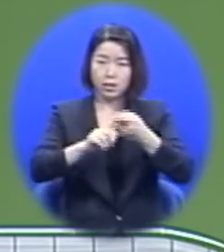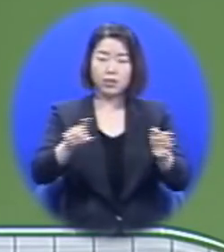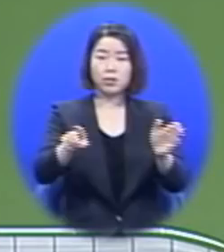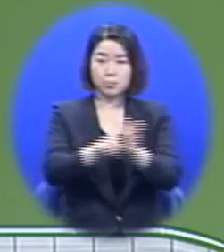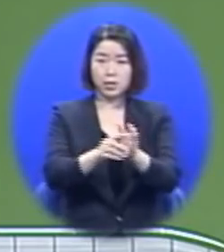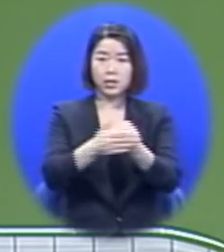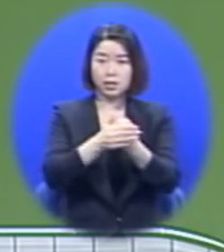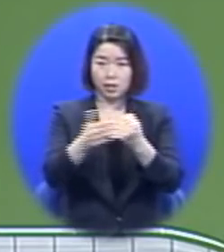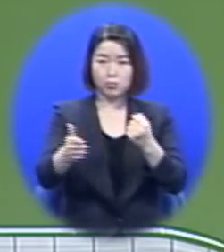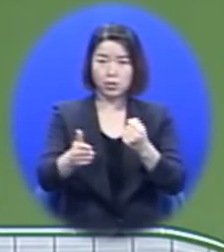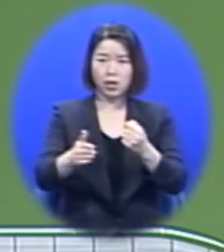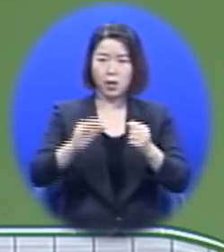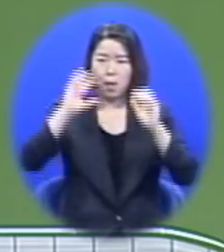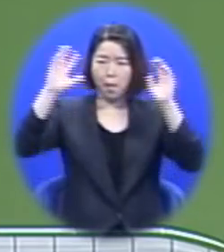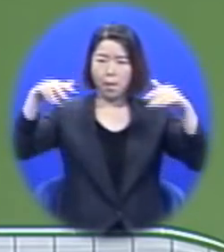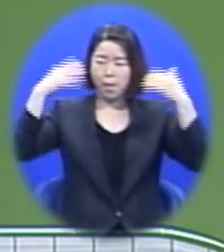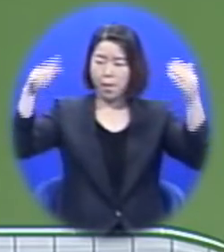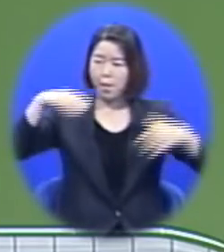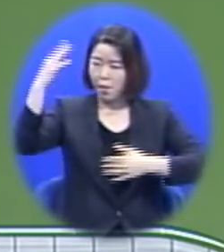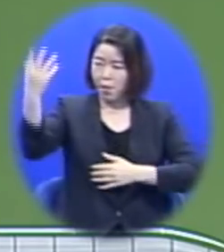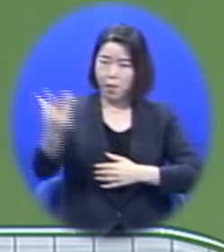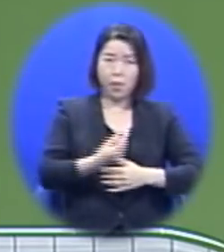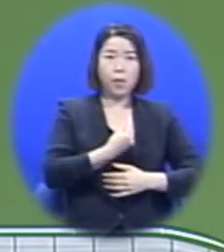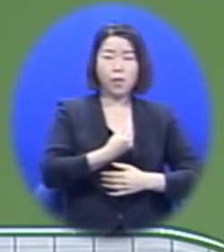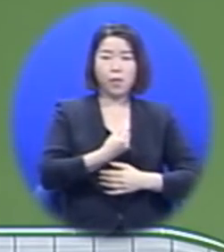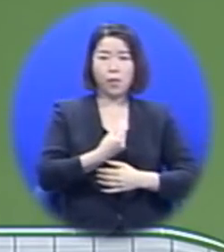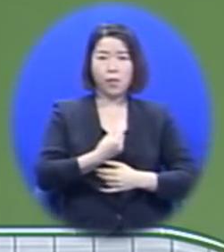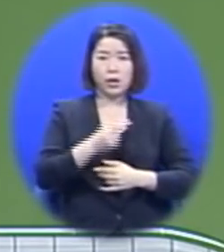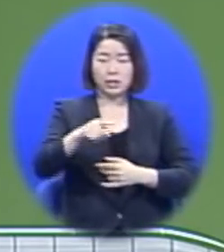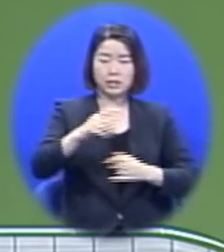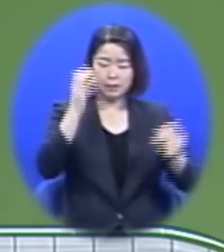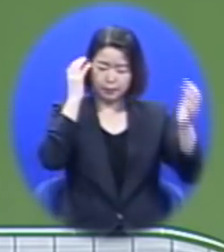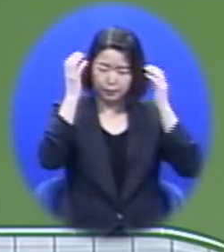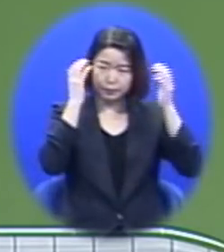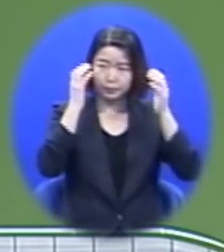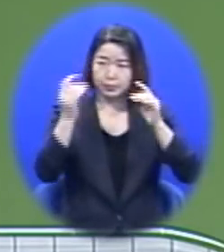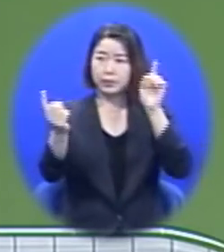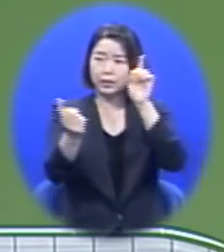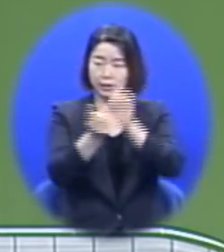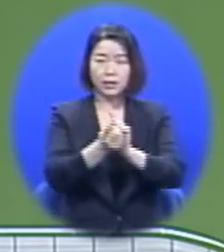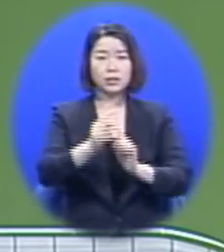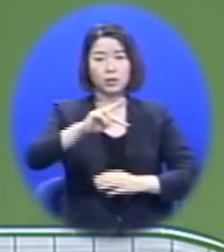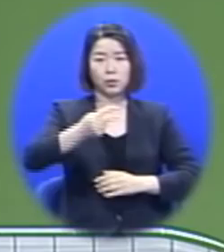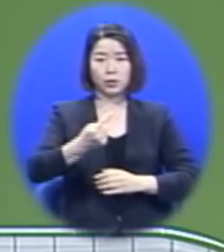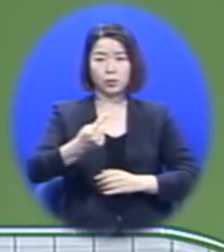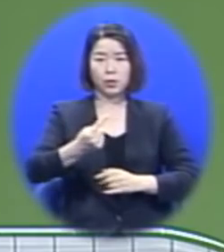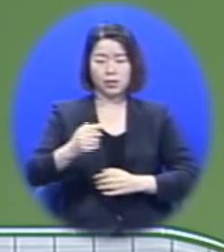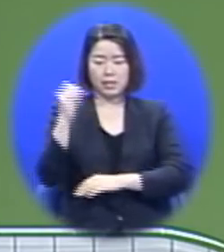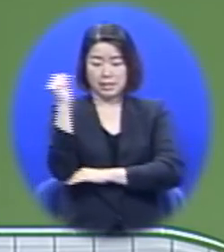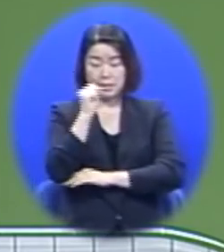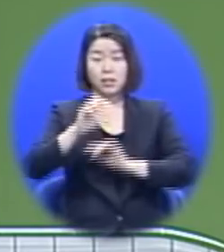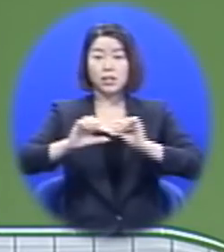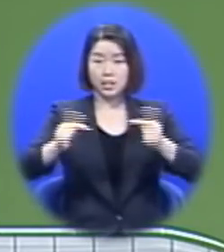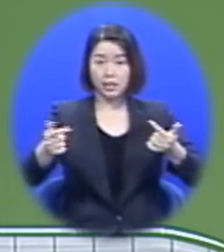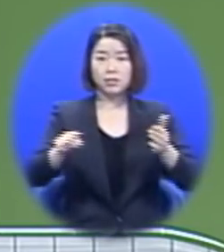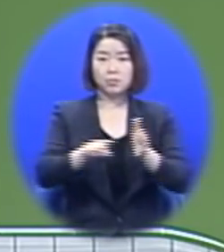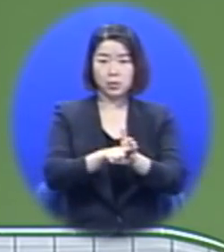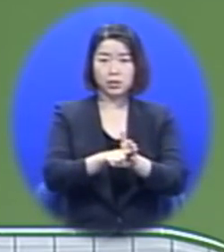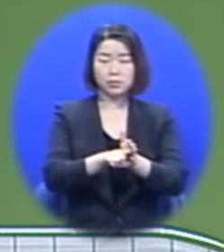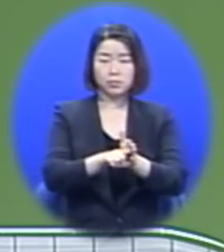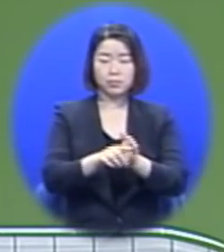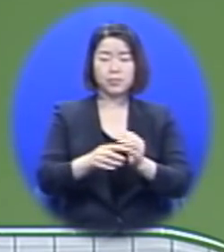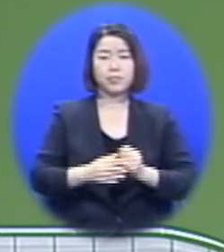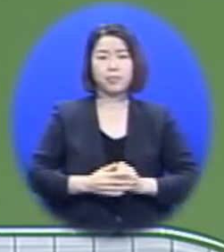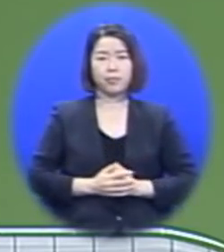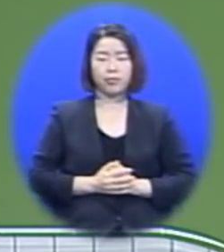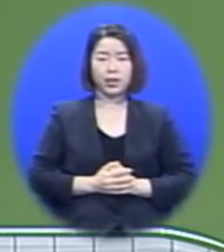때문에 풍파가 오고 태풍이 불어오고 그 시련이 닥쳐와도 요동하지 않는 믿음이죠.